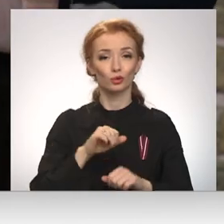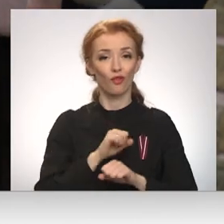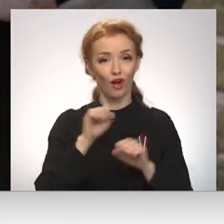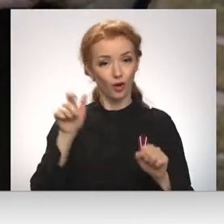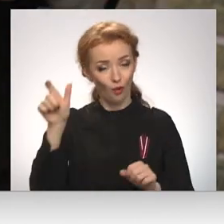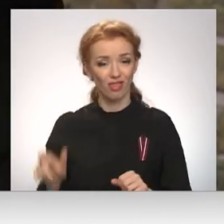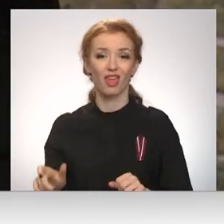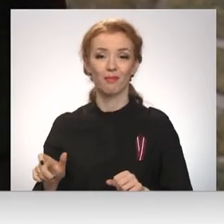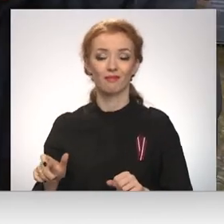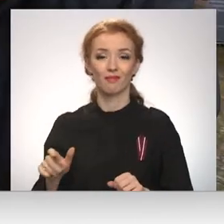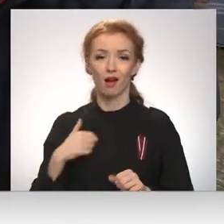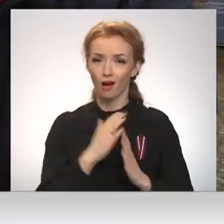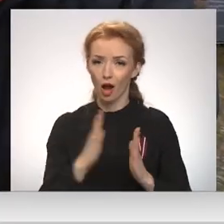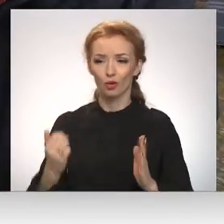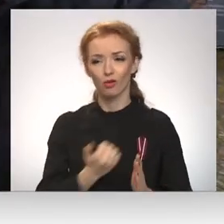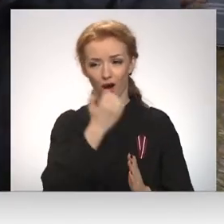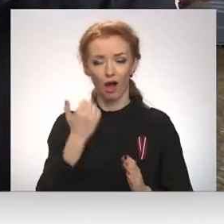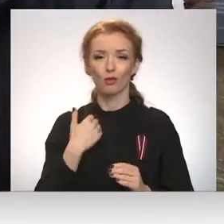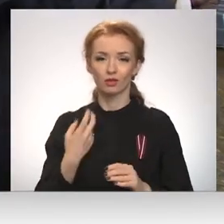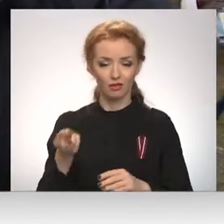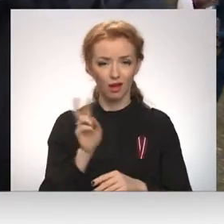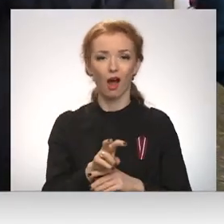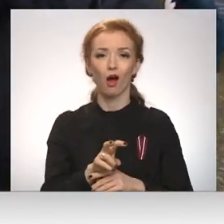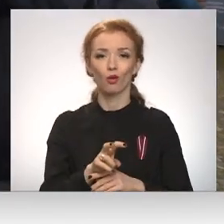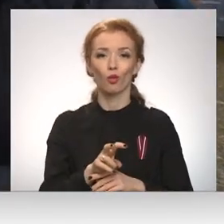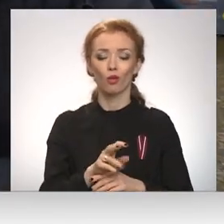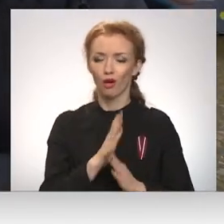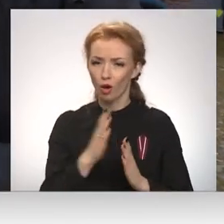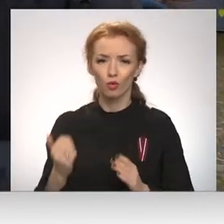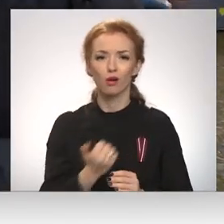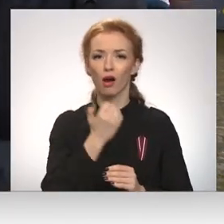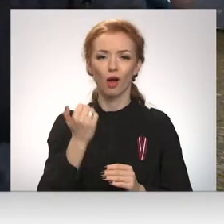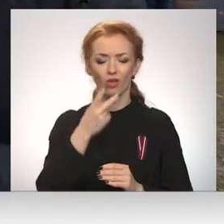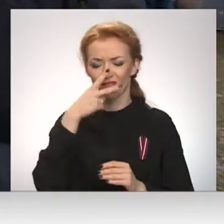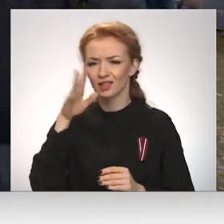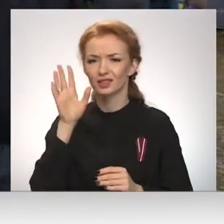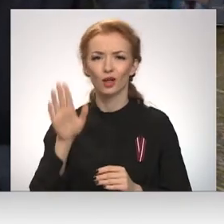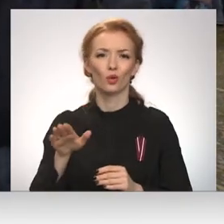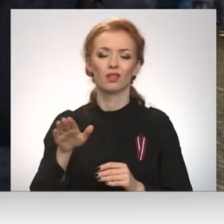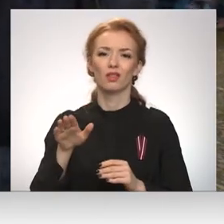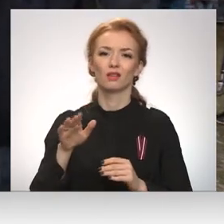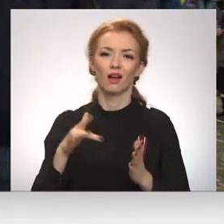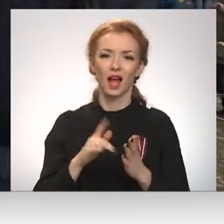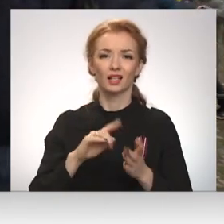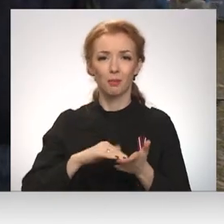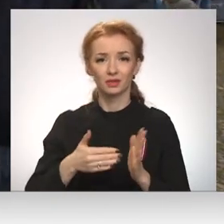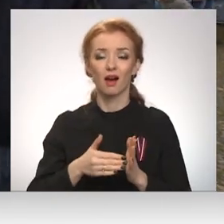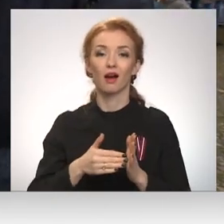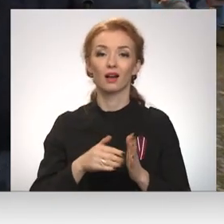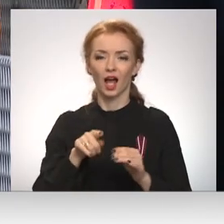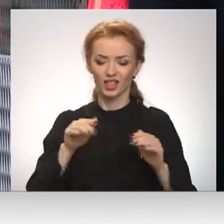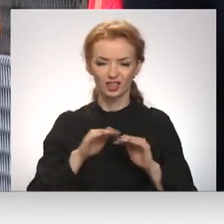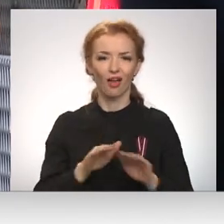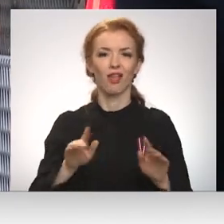nāku, esmu arī skauts Latvijas patriots un līdz ar to arī katru gadu neskatojoties mājasētas apstākļiem, tā ir tāda svēta